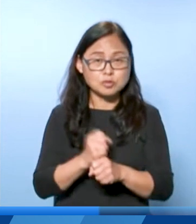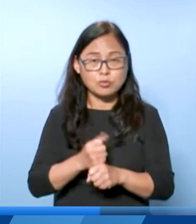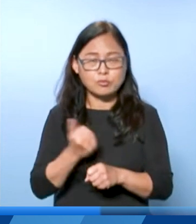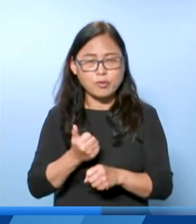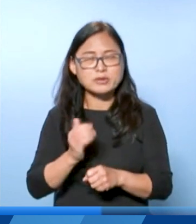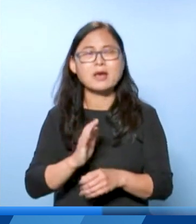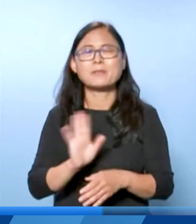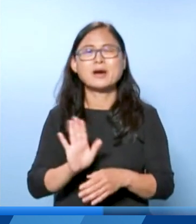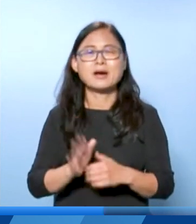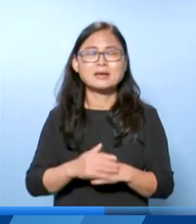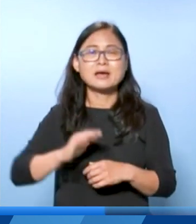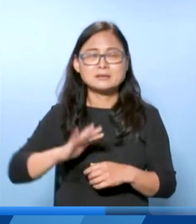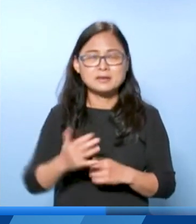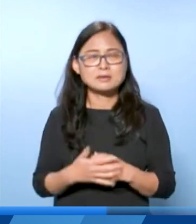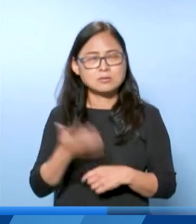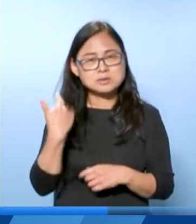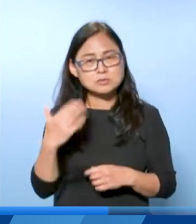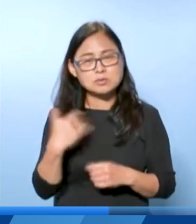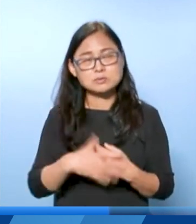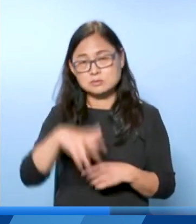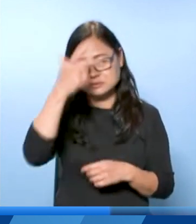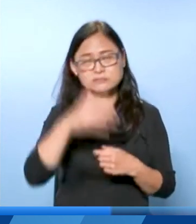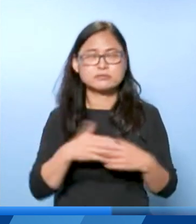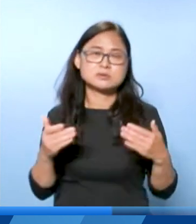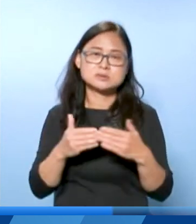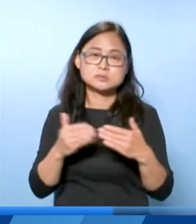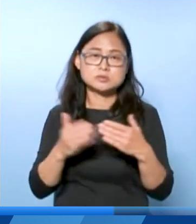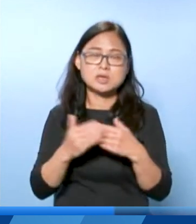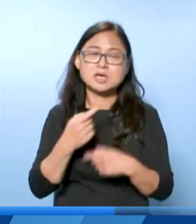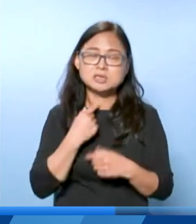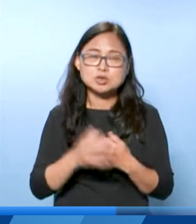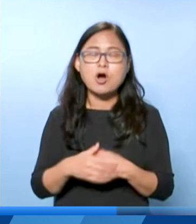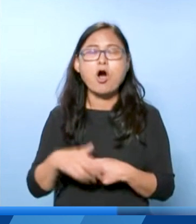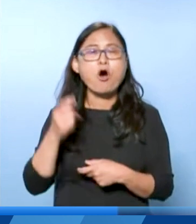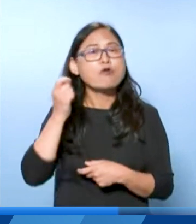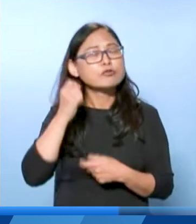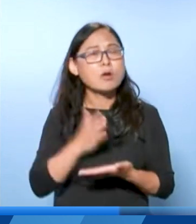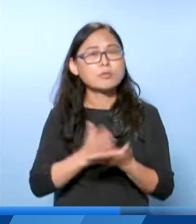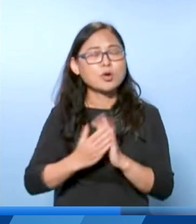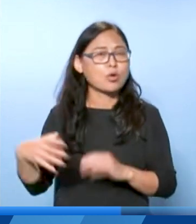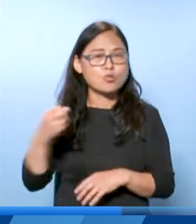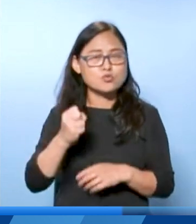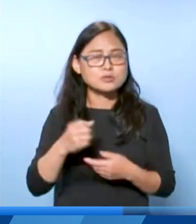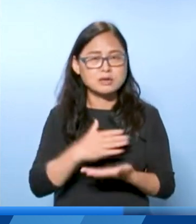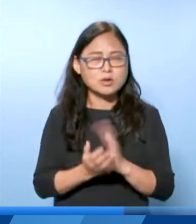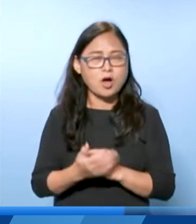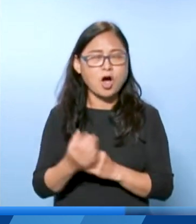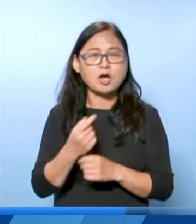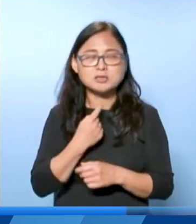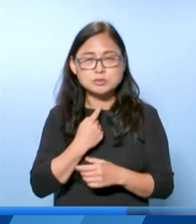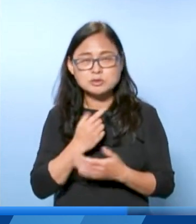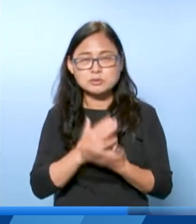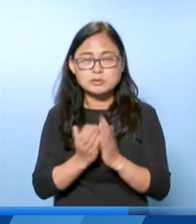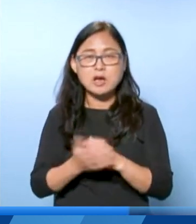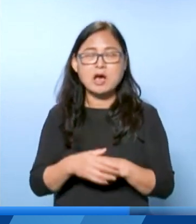據我以往是跟政府接觸去爭取婦女不同權益的經驗來說，我會覺得如果有